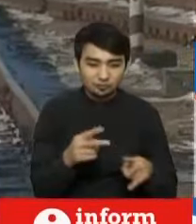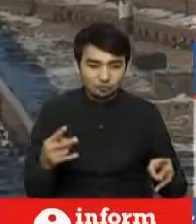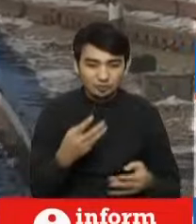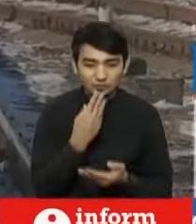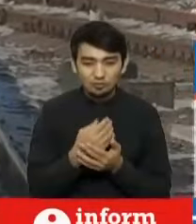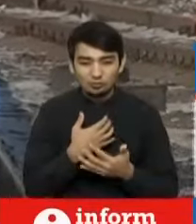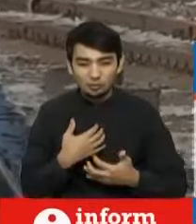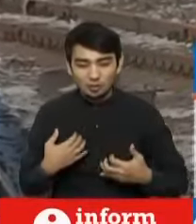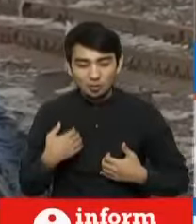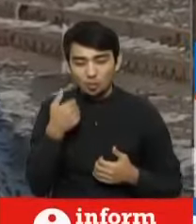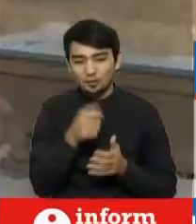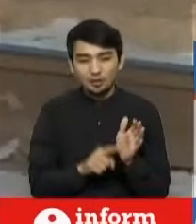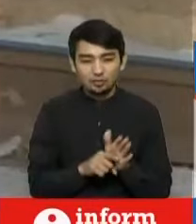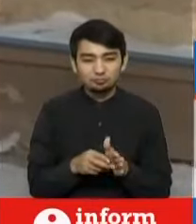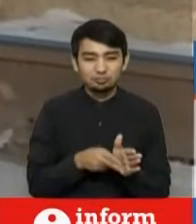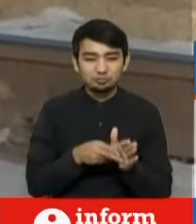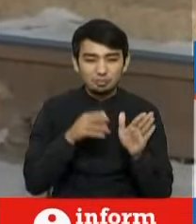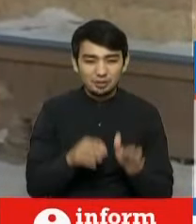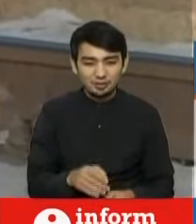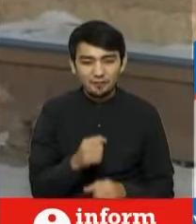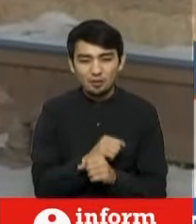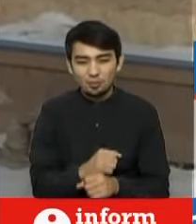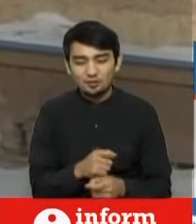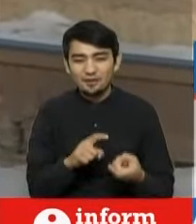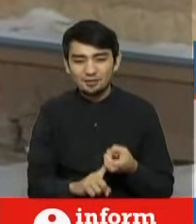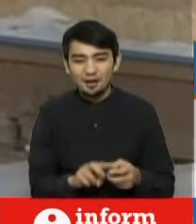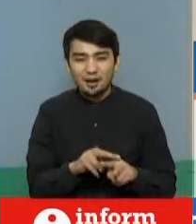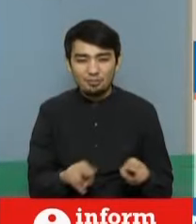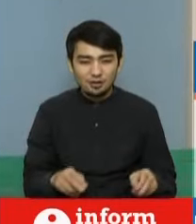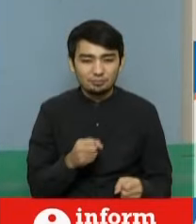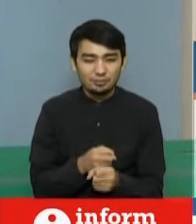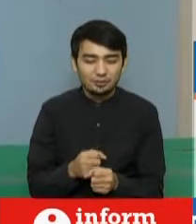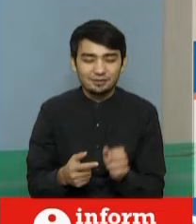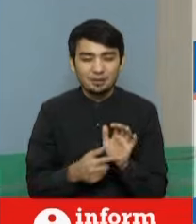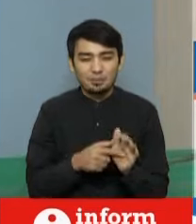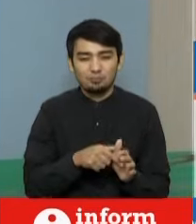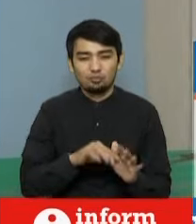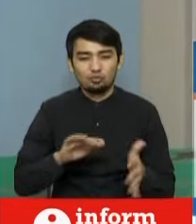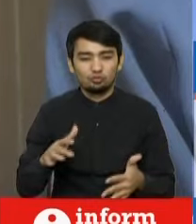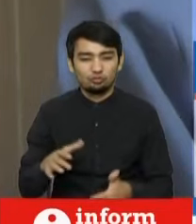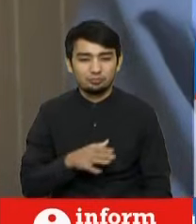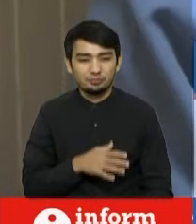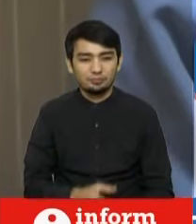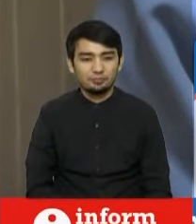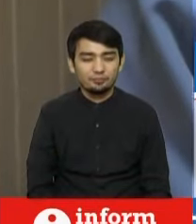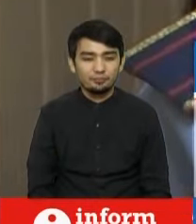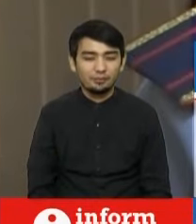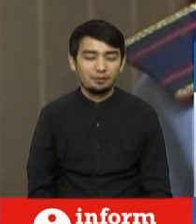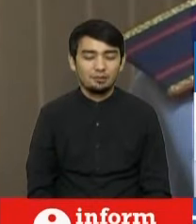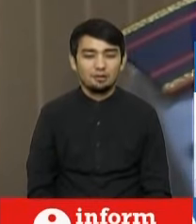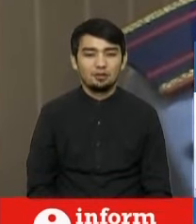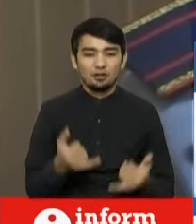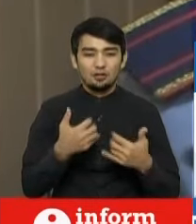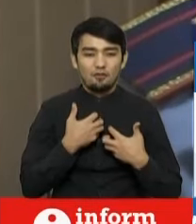жыл басталғалы темір жолда ірі қараның қатысуымен дәл осындай жеті дерек тіркеліпті. Қазіргі таңда